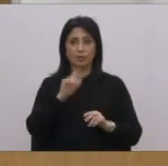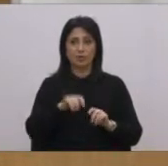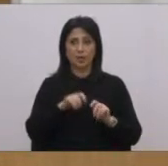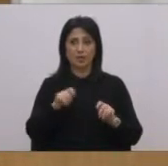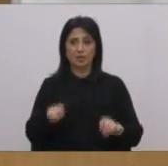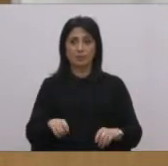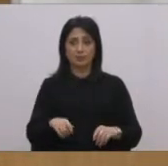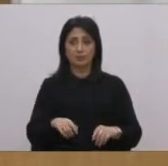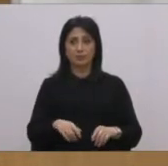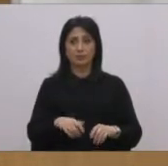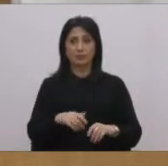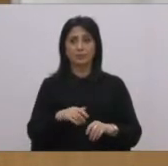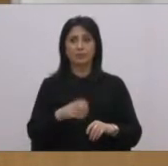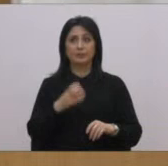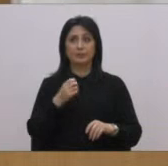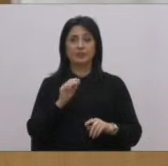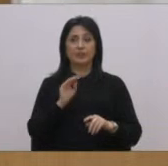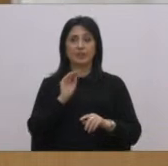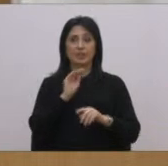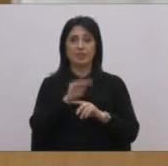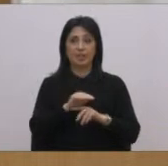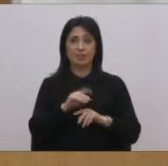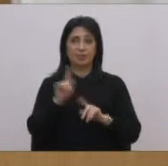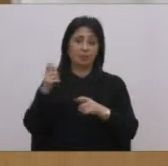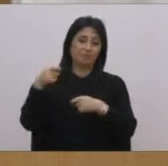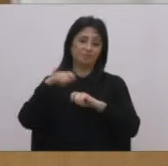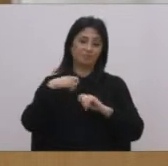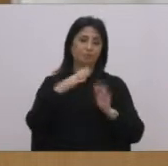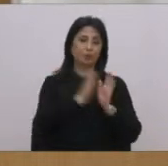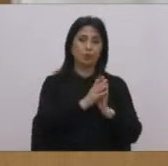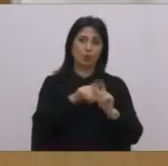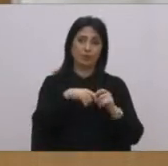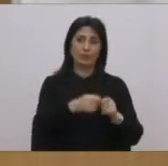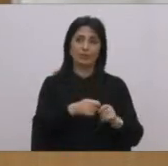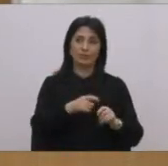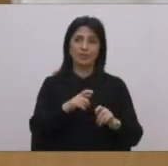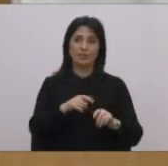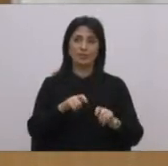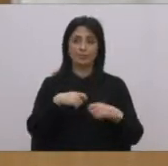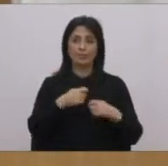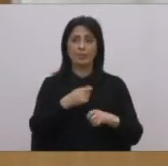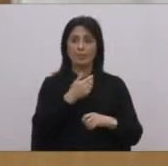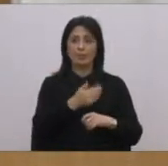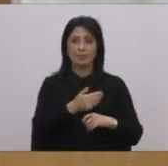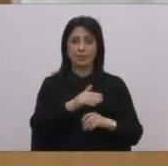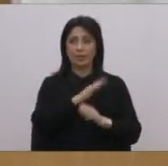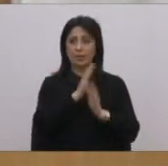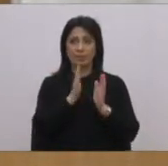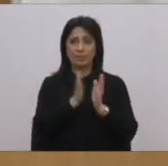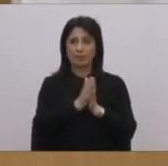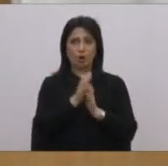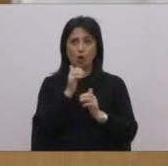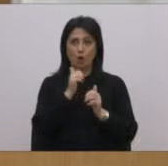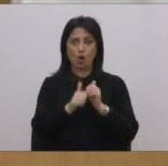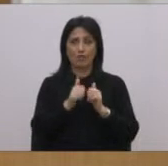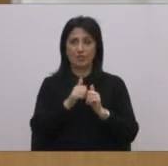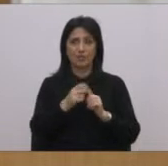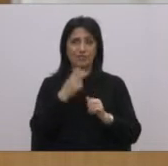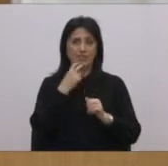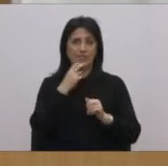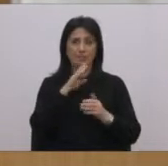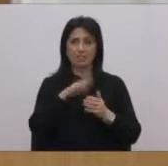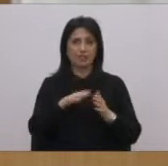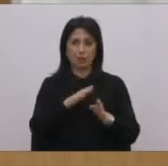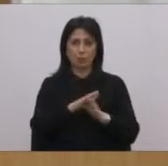გაიხსნება. ერთი კიდევ დანაბარები, რომელიც მთხოვეს ძალიან რომ გადმომეცა თქვენთვის, მთელი პასუხი ყოველგვარი ცინიზმის